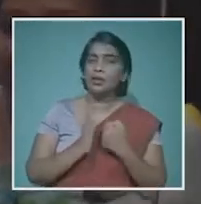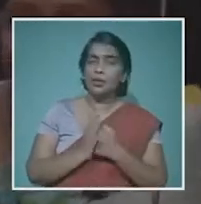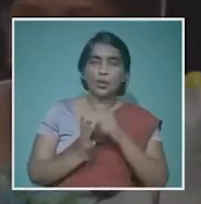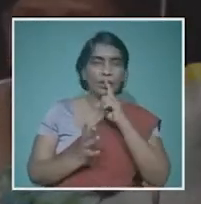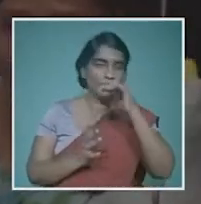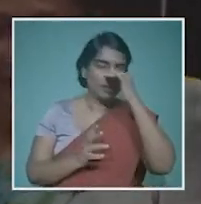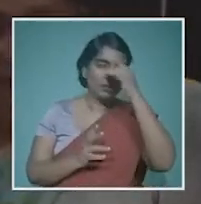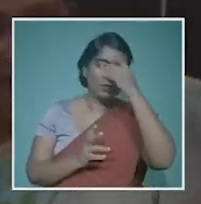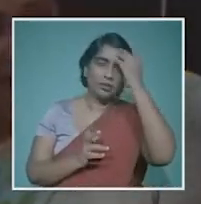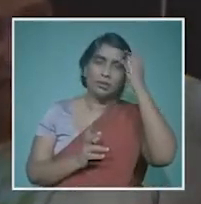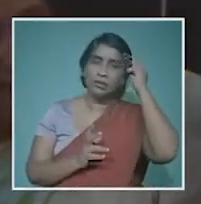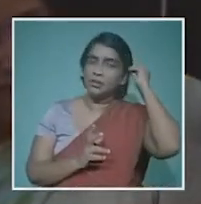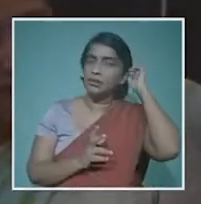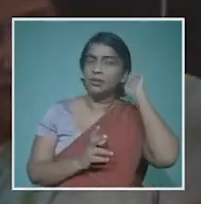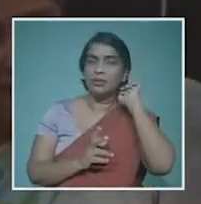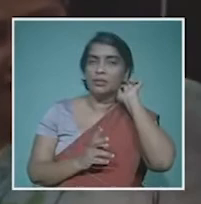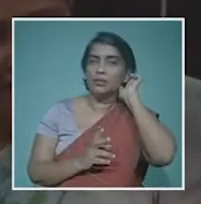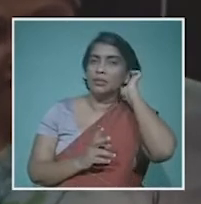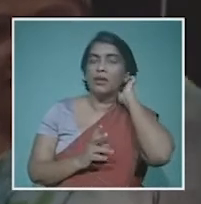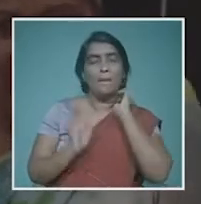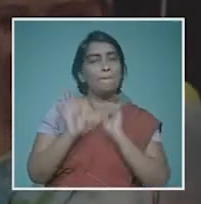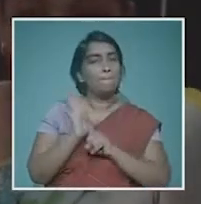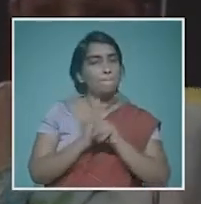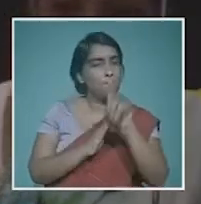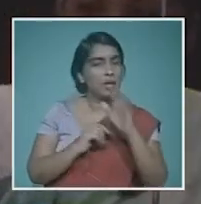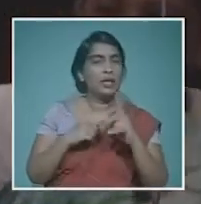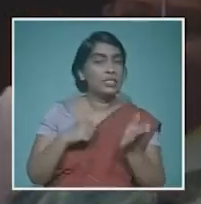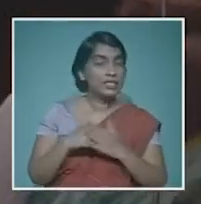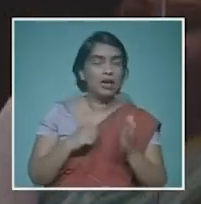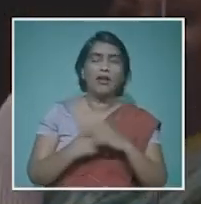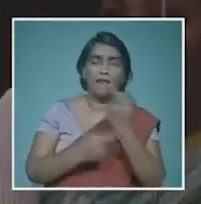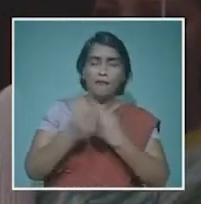ගරු කතානායකතුමනි පරණ වුණාම යකඩ විකුණන්න ඕනේ. තියාගෙන වැඩක්